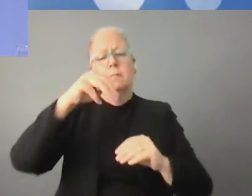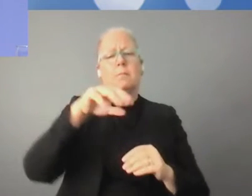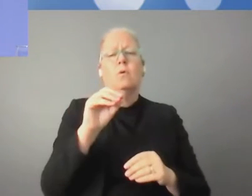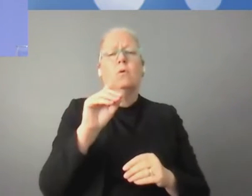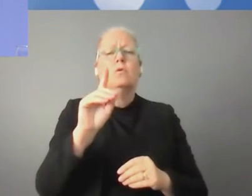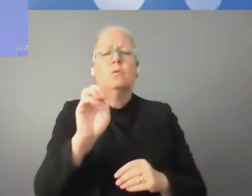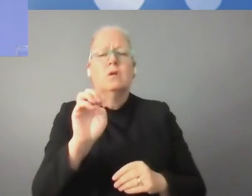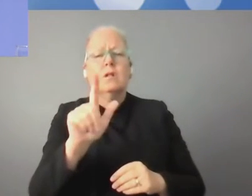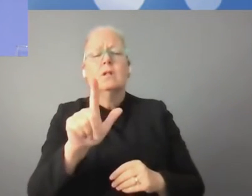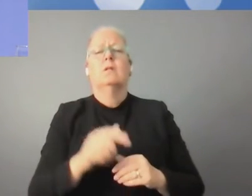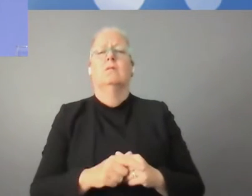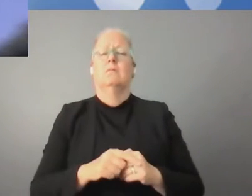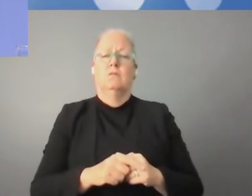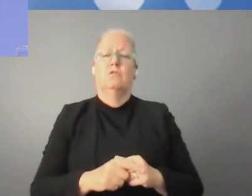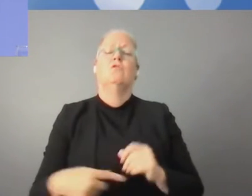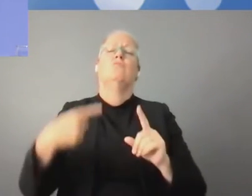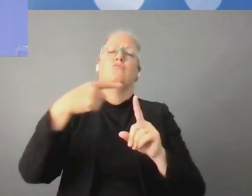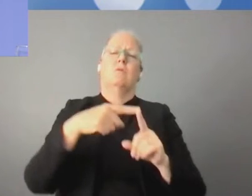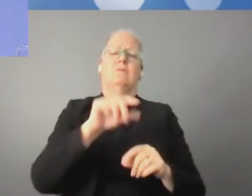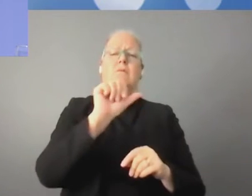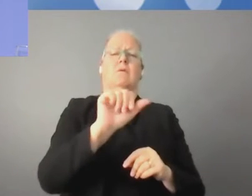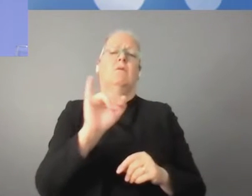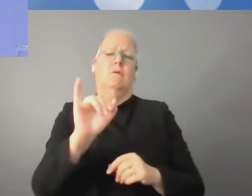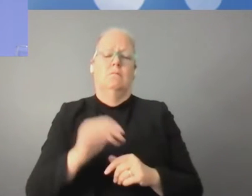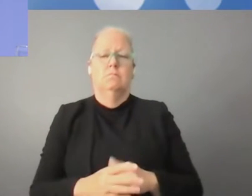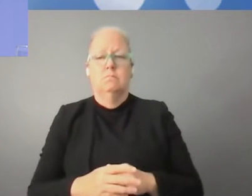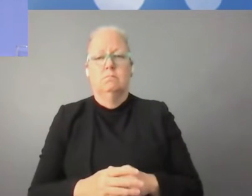образования в эпоху искусственного интеллекта.